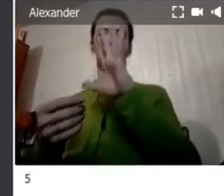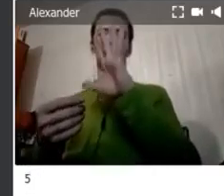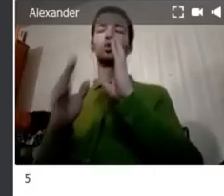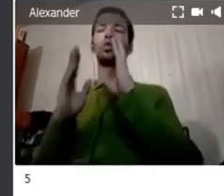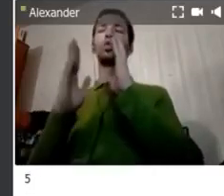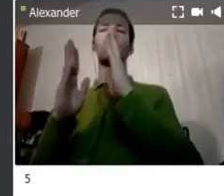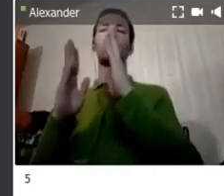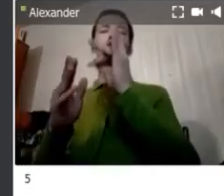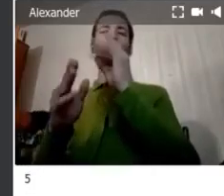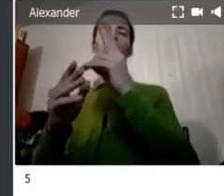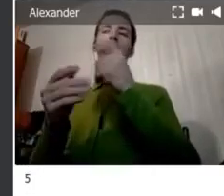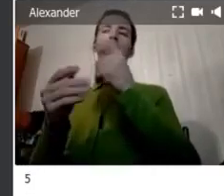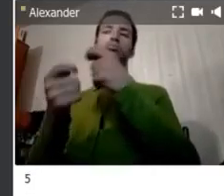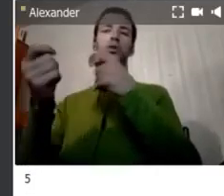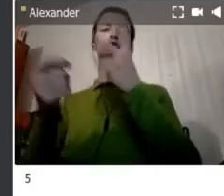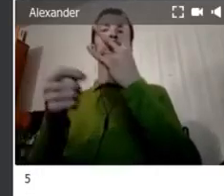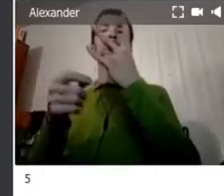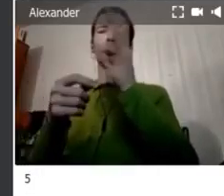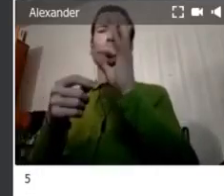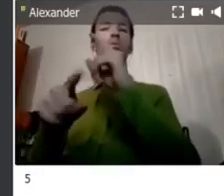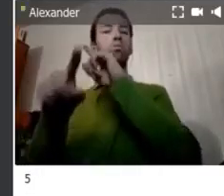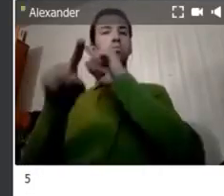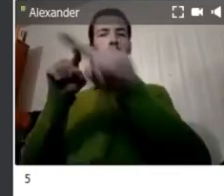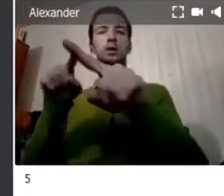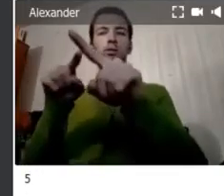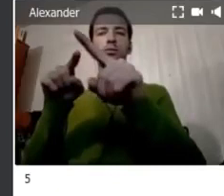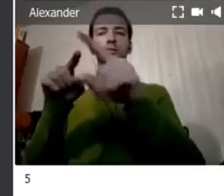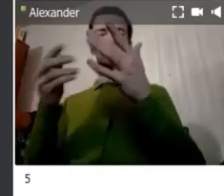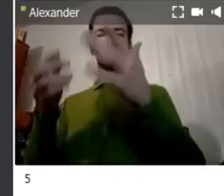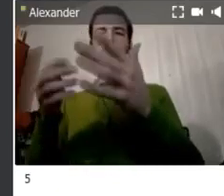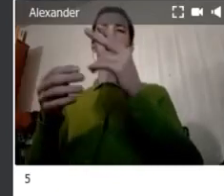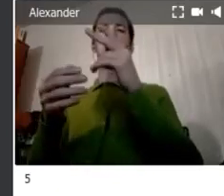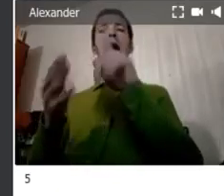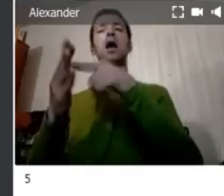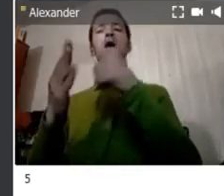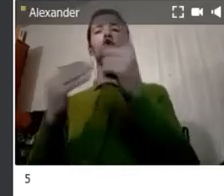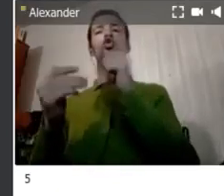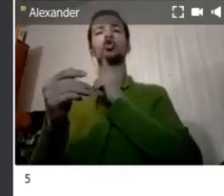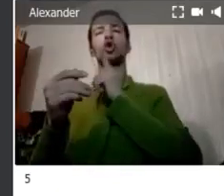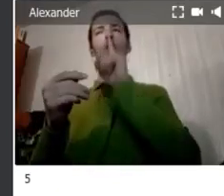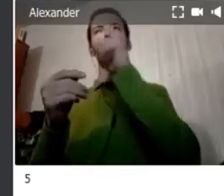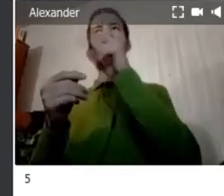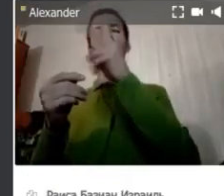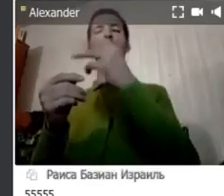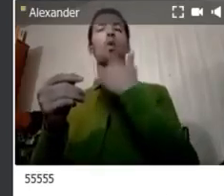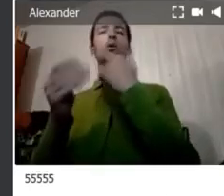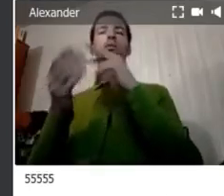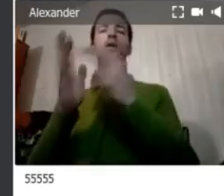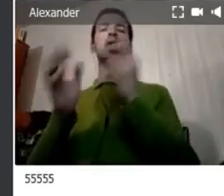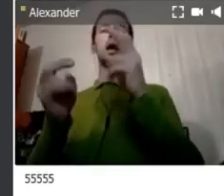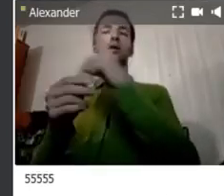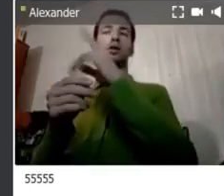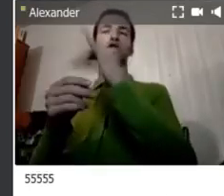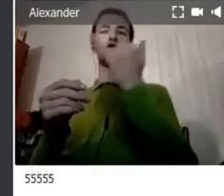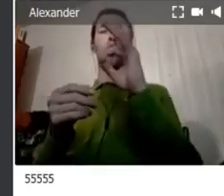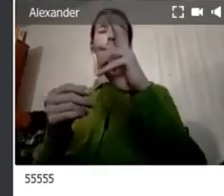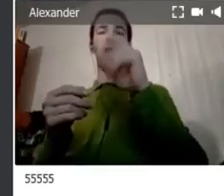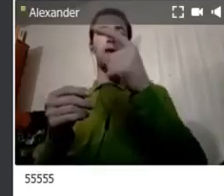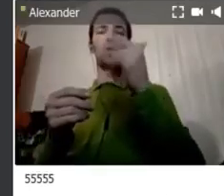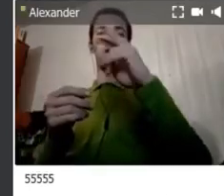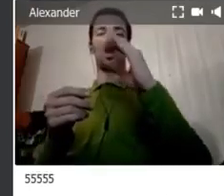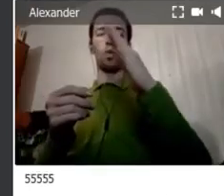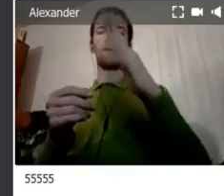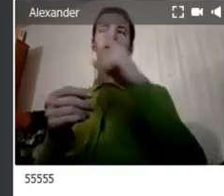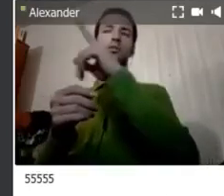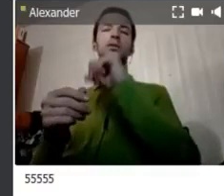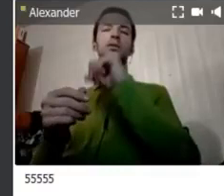пятерочки, отлично. Ну так вот, сейчас, уважаемые коллеги, для тех, кому интересен заработок быстро и сразу, я поделюсь, как это сделать. И после